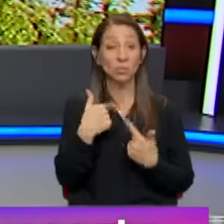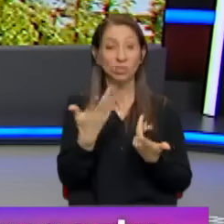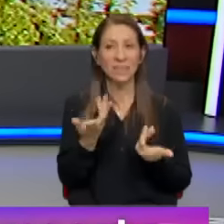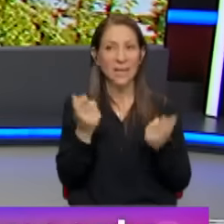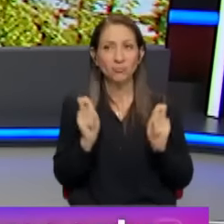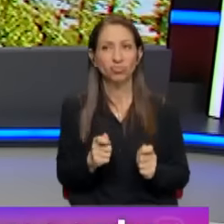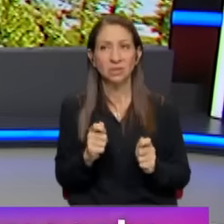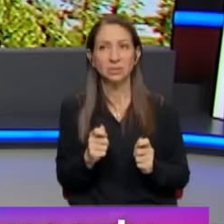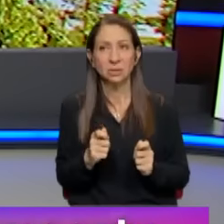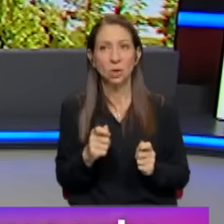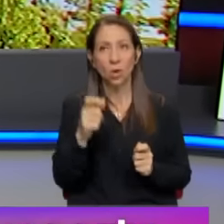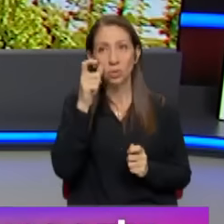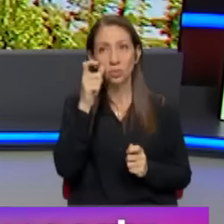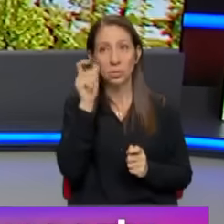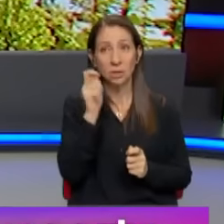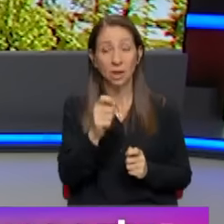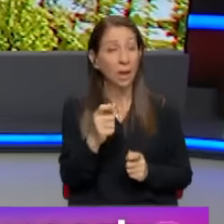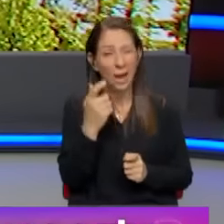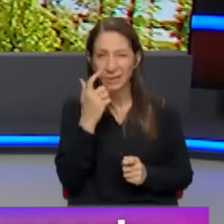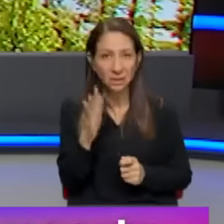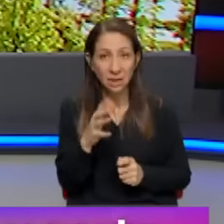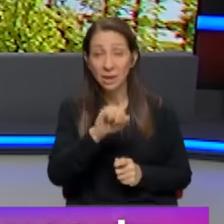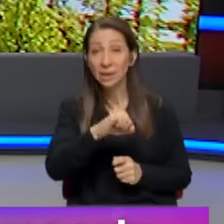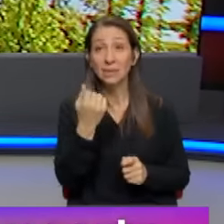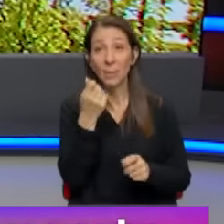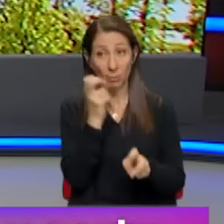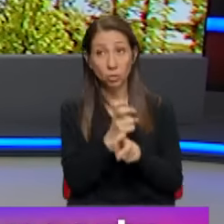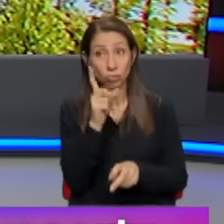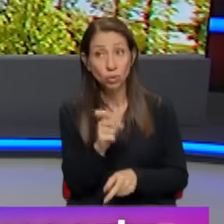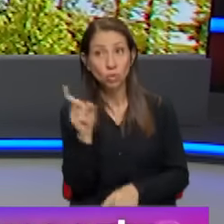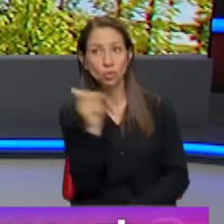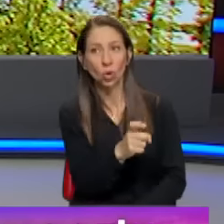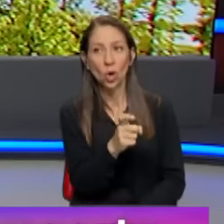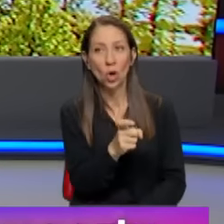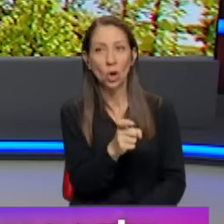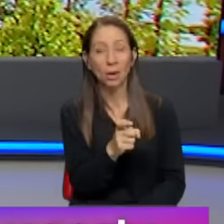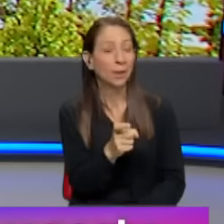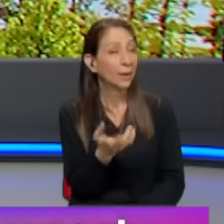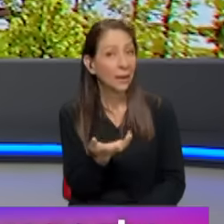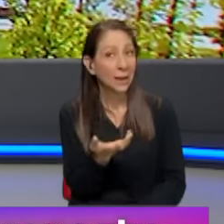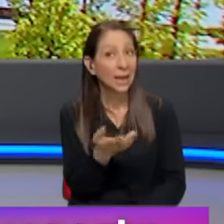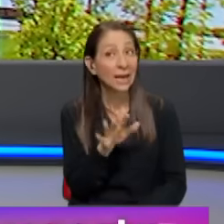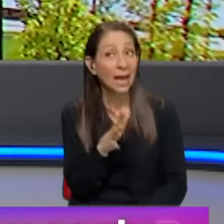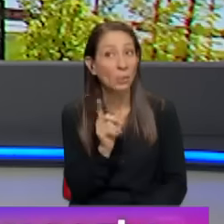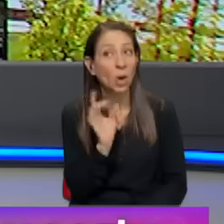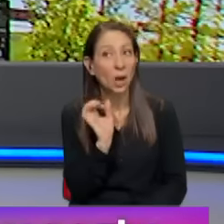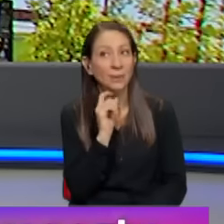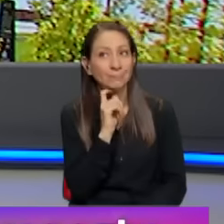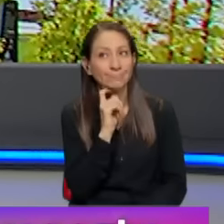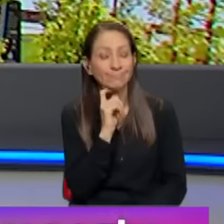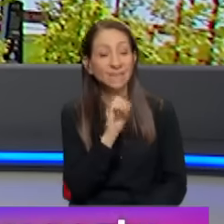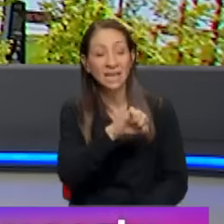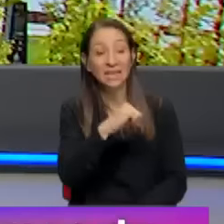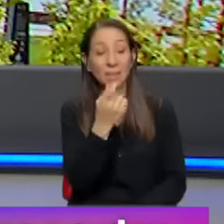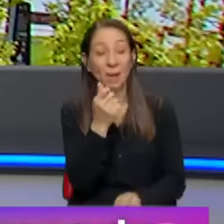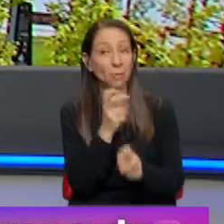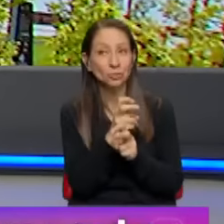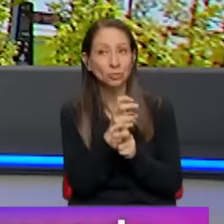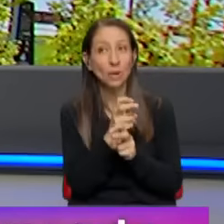nasıl yapacağız? Özgür Özel de hayırdır kasada para mı kalmadı diye hükümete soruyor. Galiba öyle. Yani